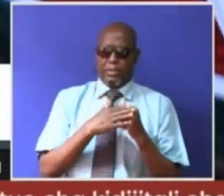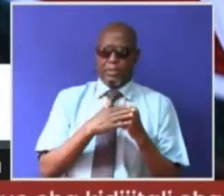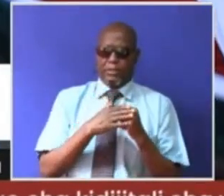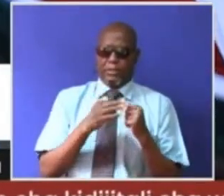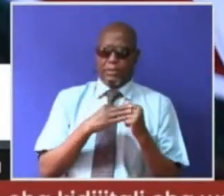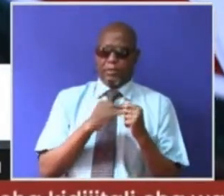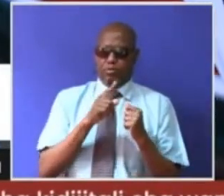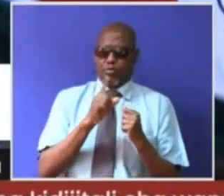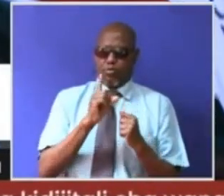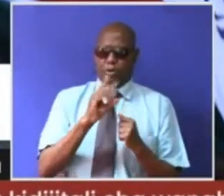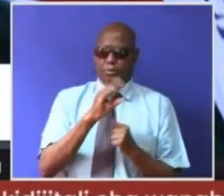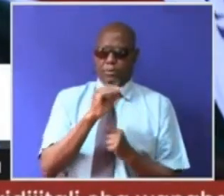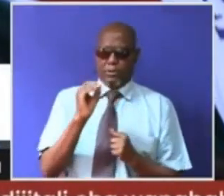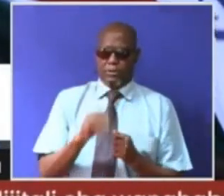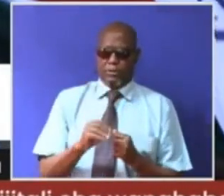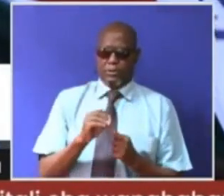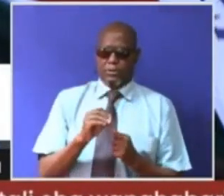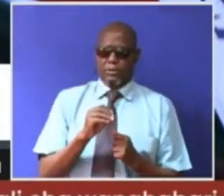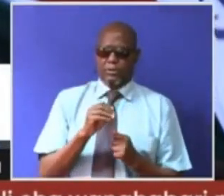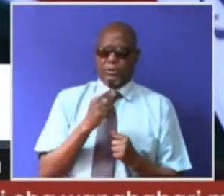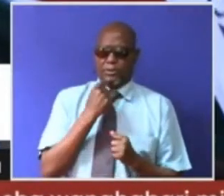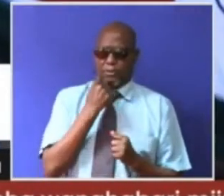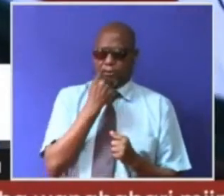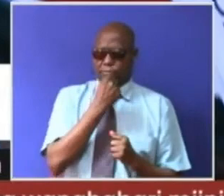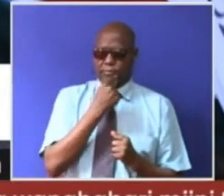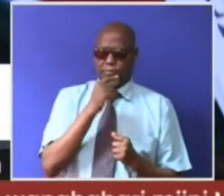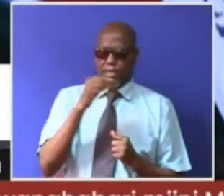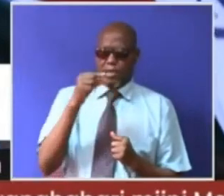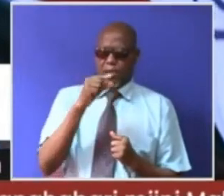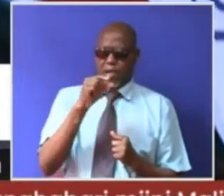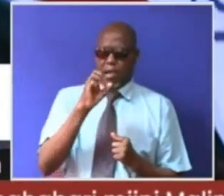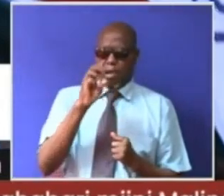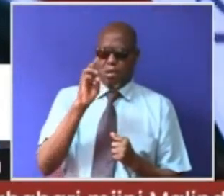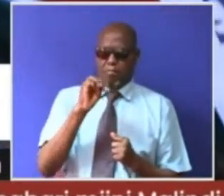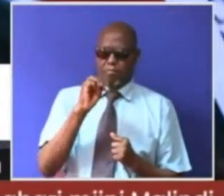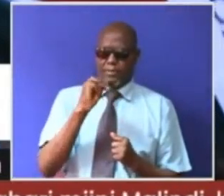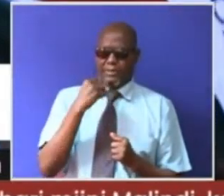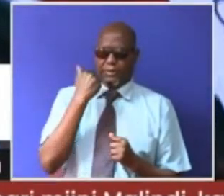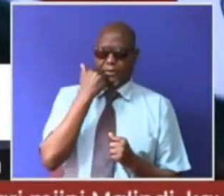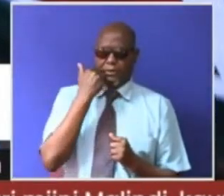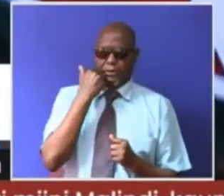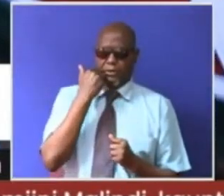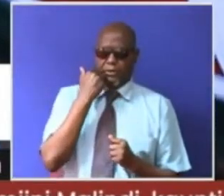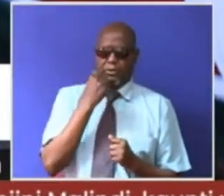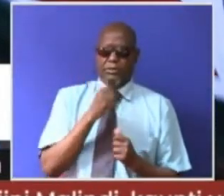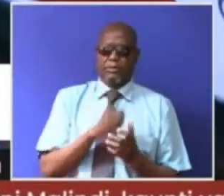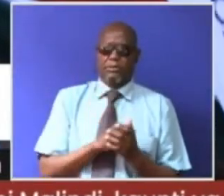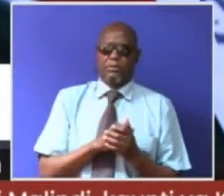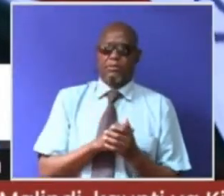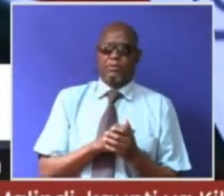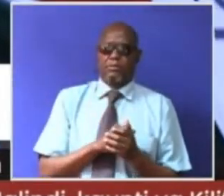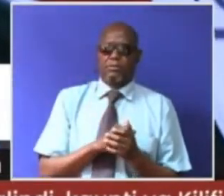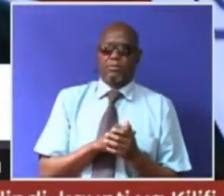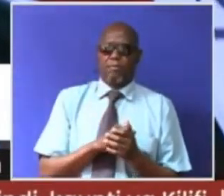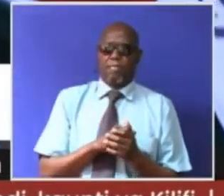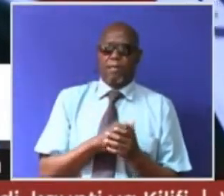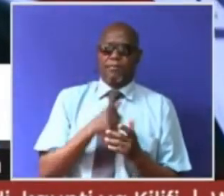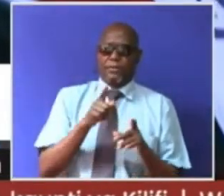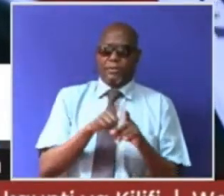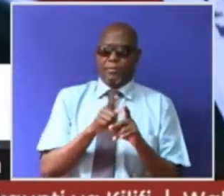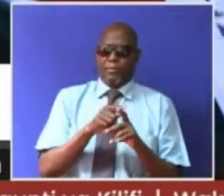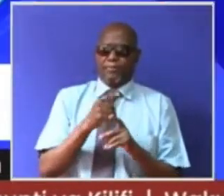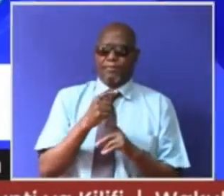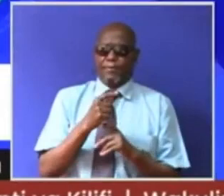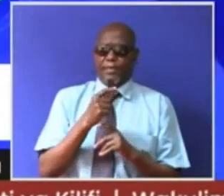98.1% of the adult has gum disease, while 46.3% at age 5 years old present with dental